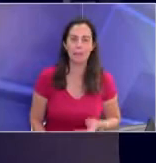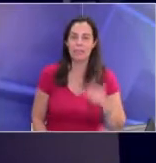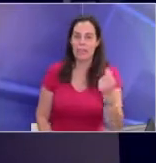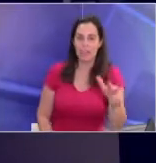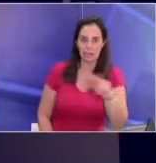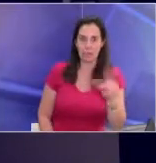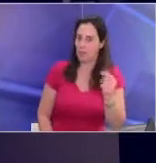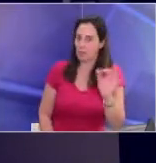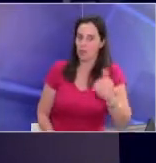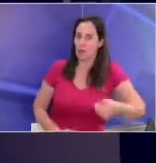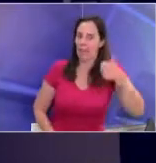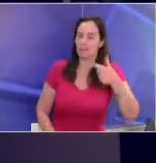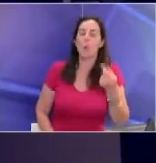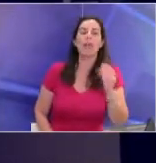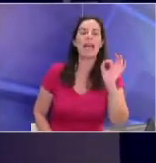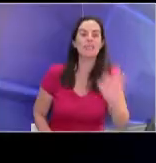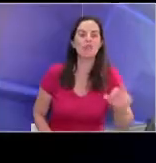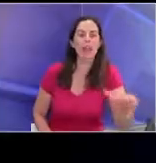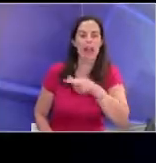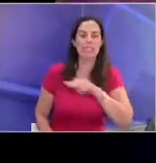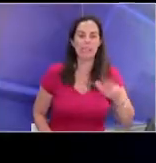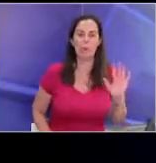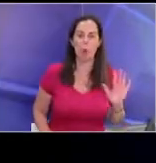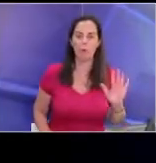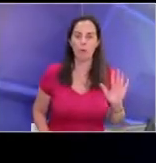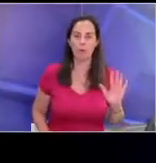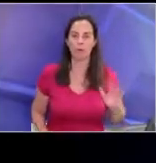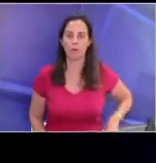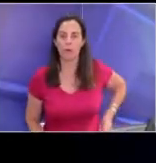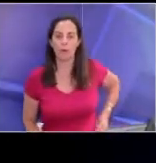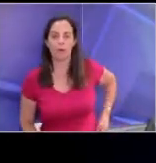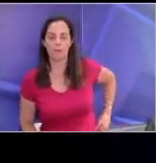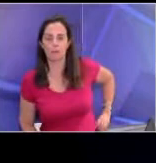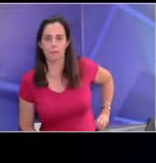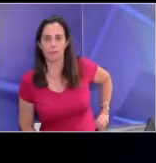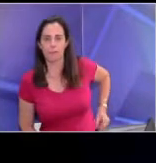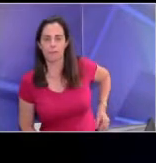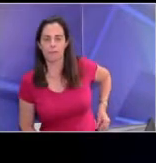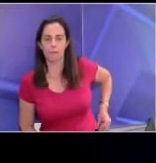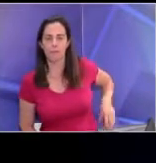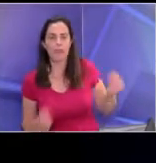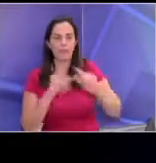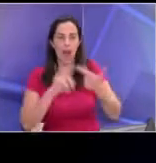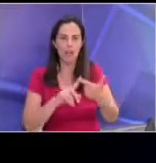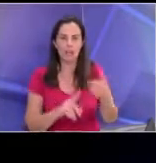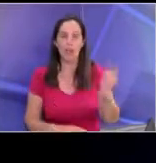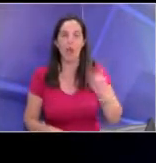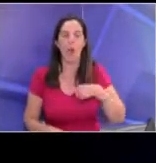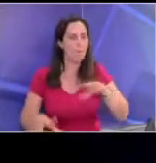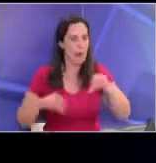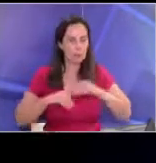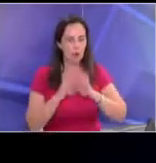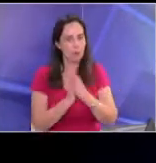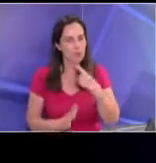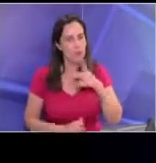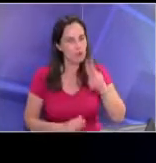כסף ציבורי הוא לא כסף של השרים, הוא כסף של הציבור. בוא נתחיל משם. הדבר השני זה גם, אתה יודע מה? אני לא בהכרח לא מסכים עם כל מה